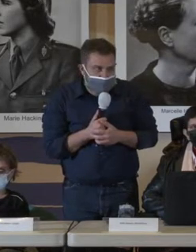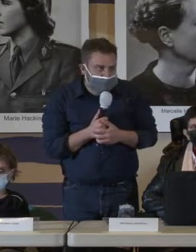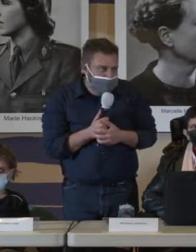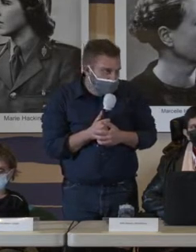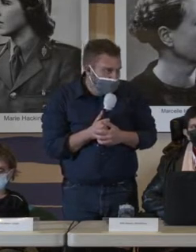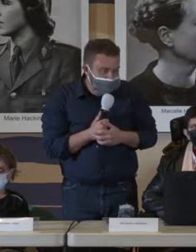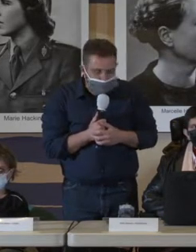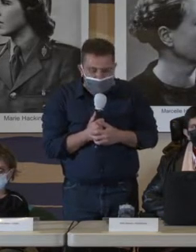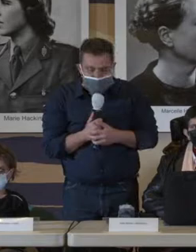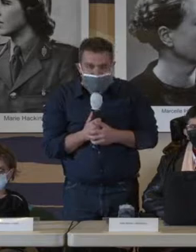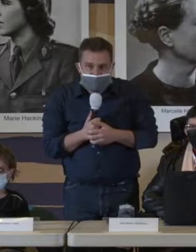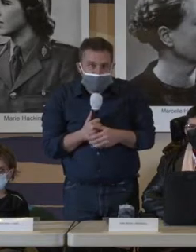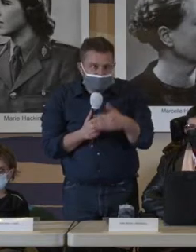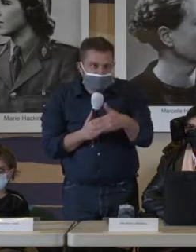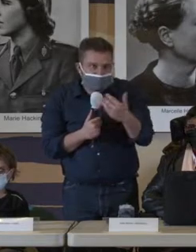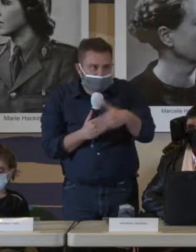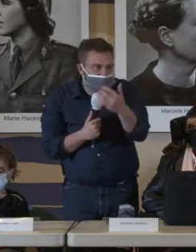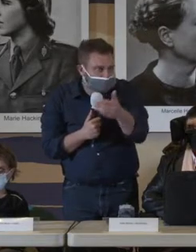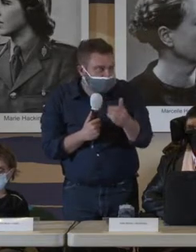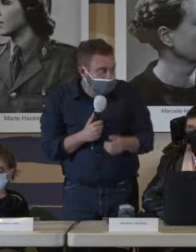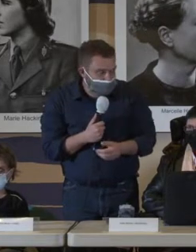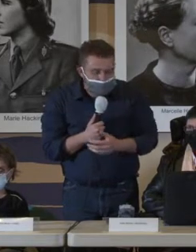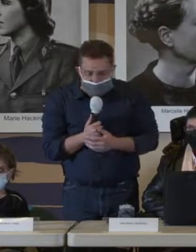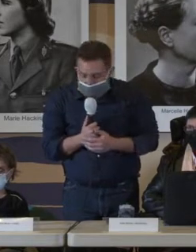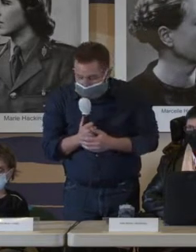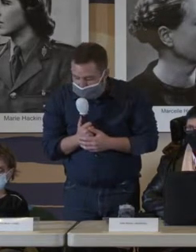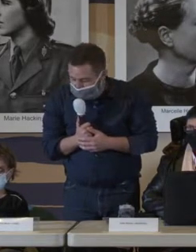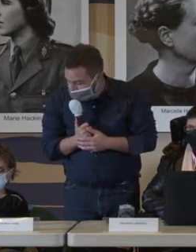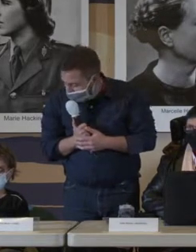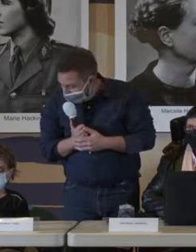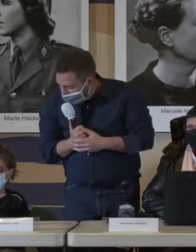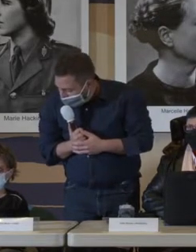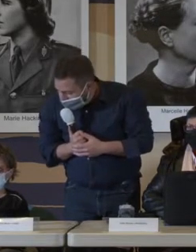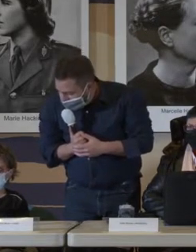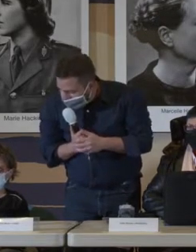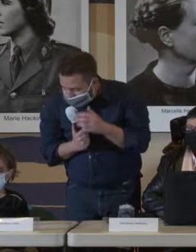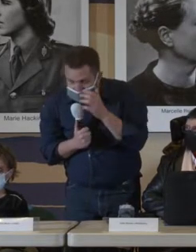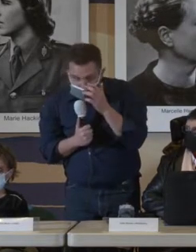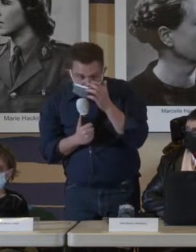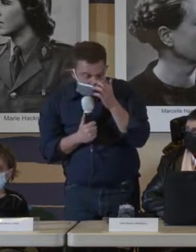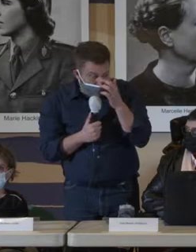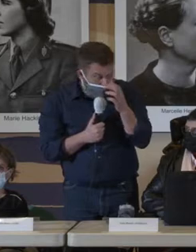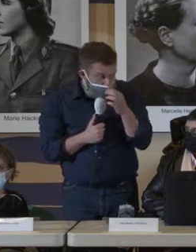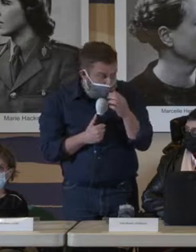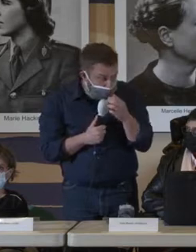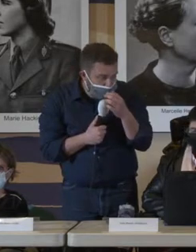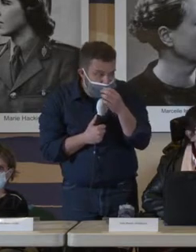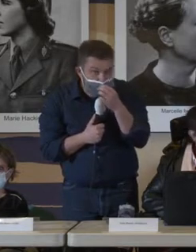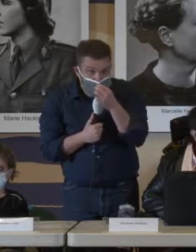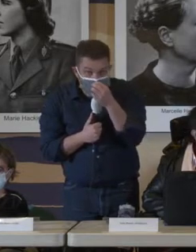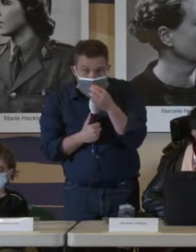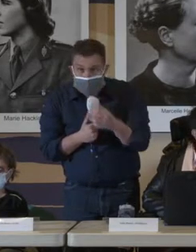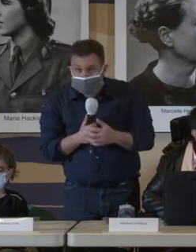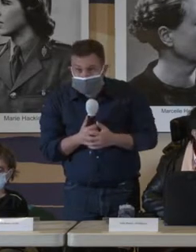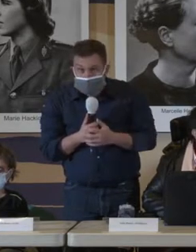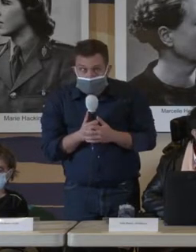un premier événement, mais j'espère que c'est un premier d'une longue série pour moi de collaboration. On a aussi Cécile Morin et puis Noenger du